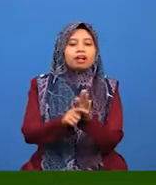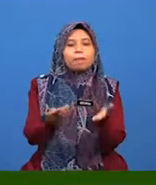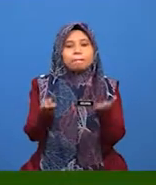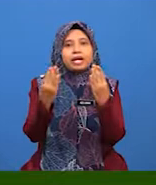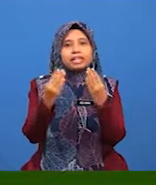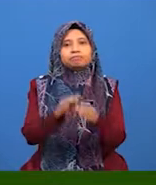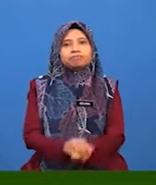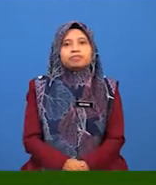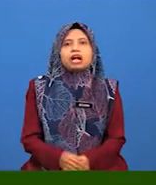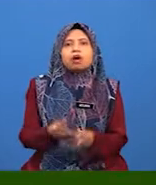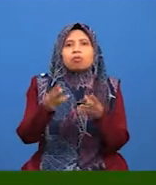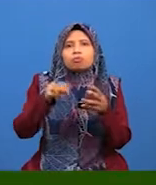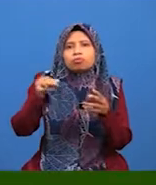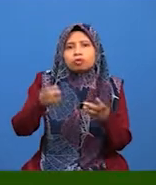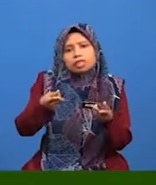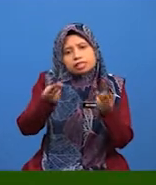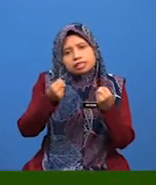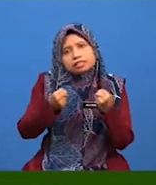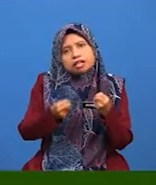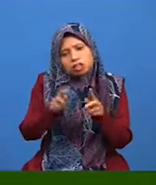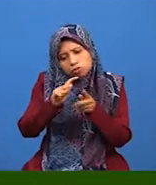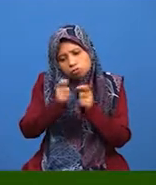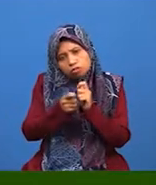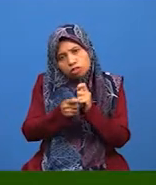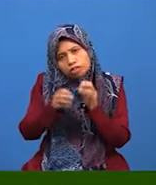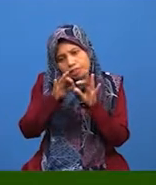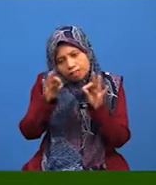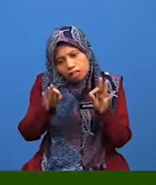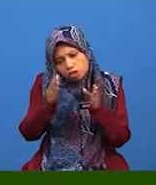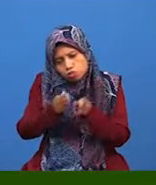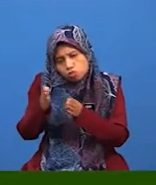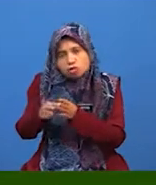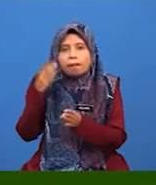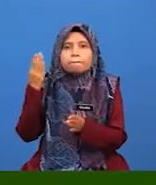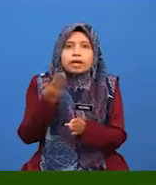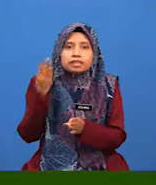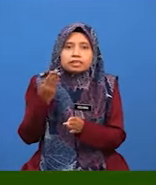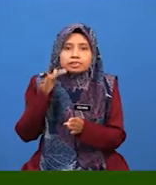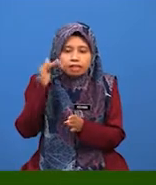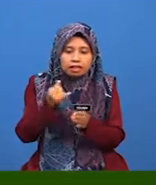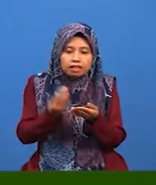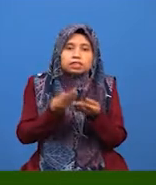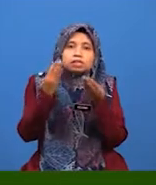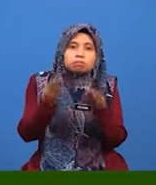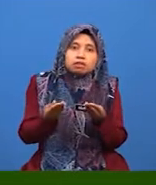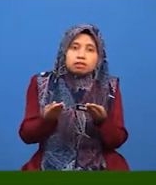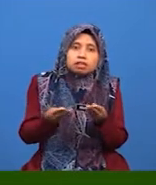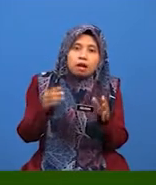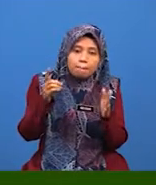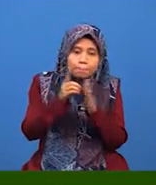Murid-murid dikehendaki menukarkan ayat susunan biasa yang